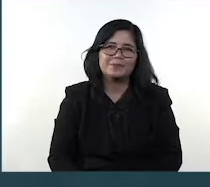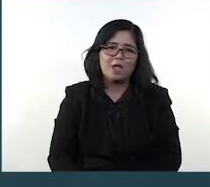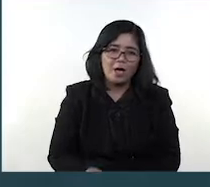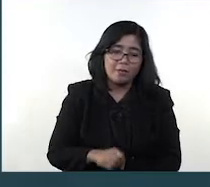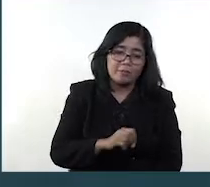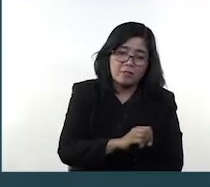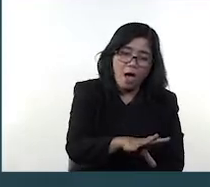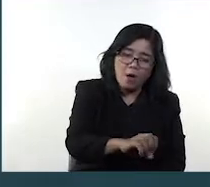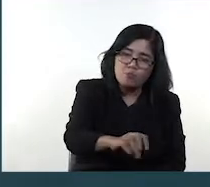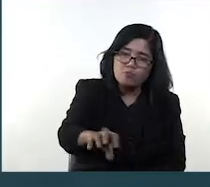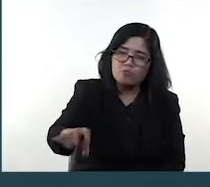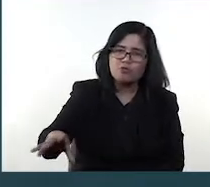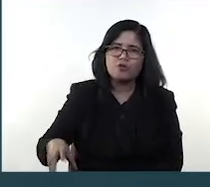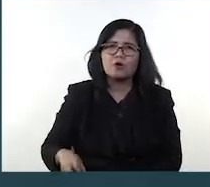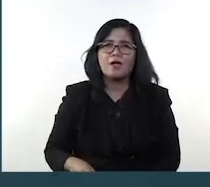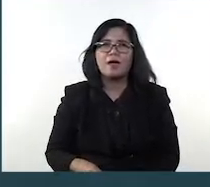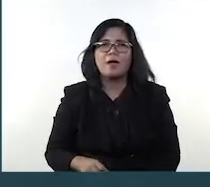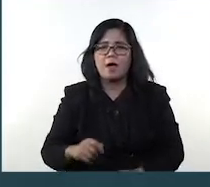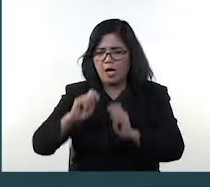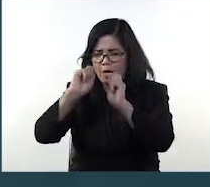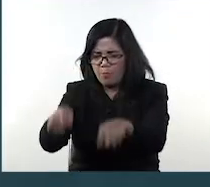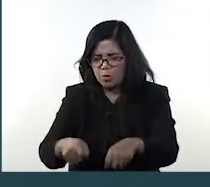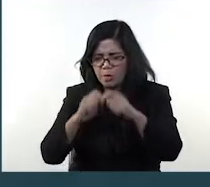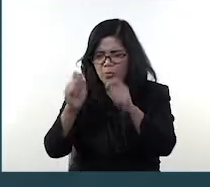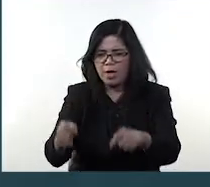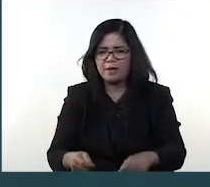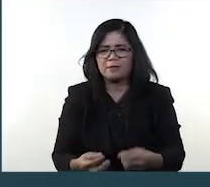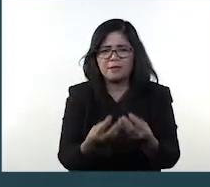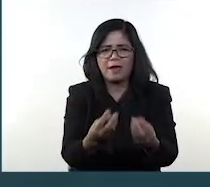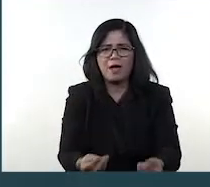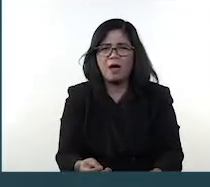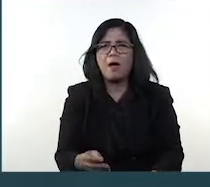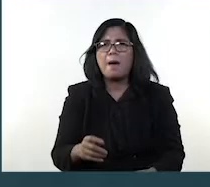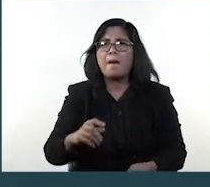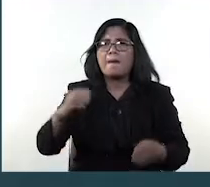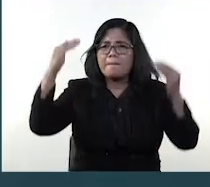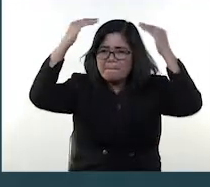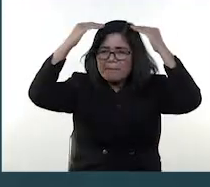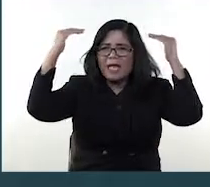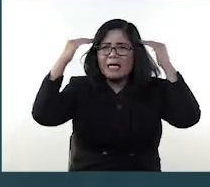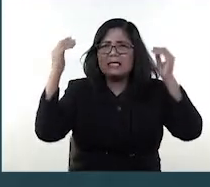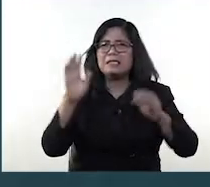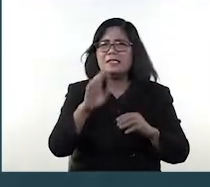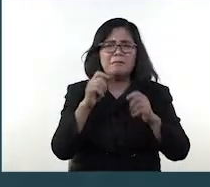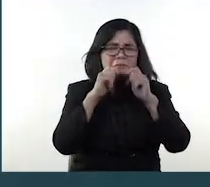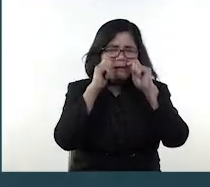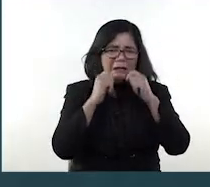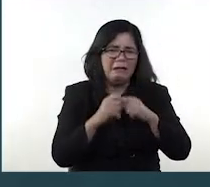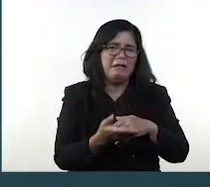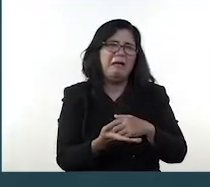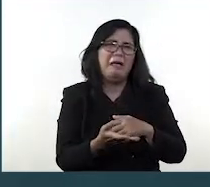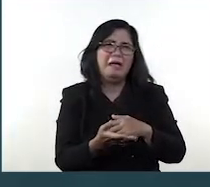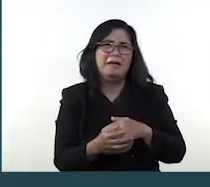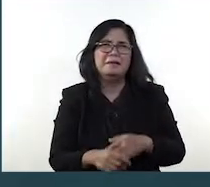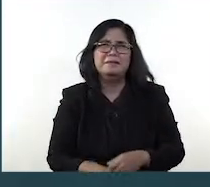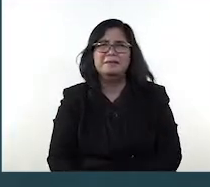bulan belum dapat apa-apa petani waktu dia mah gembur kata Enggak belum dapat apa-apa dengan nangis ya Kenapa diseluruh hello